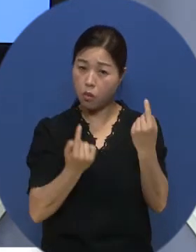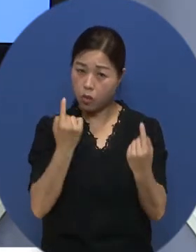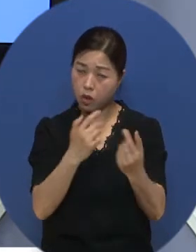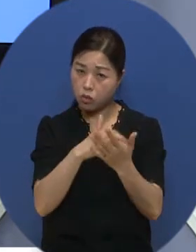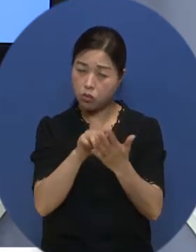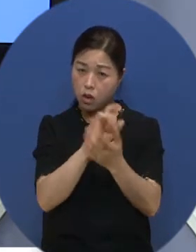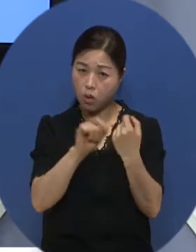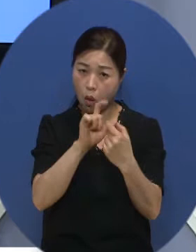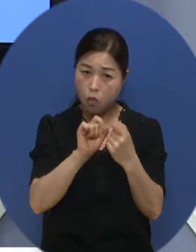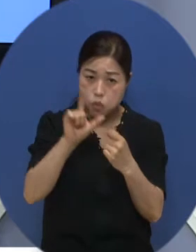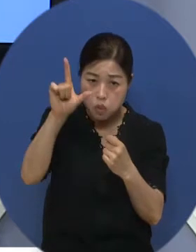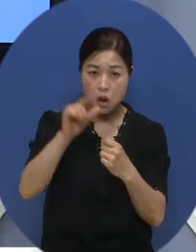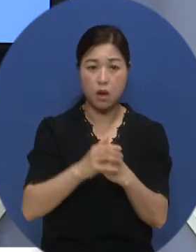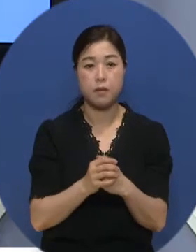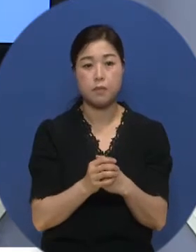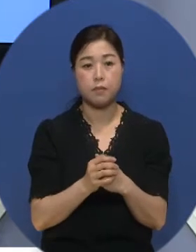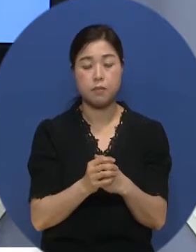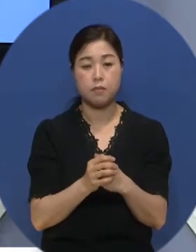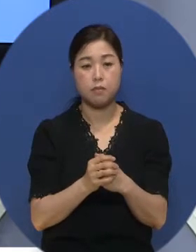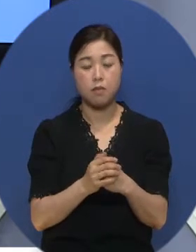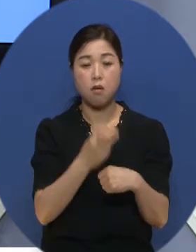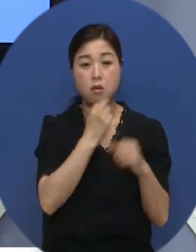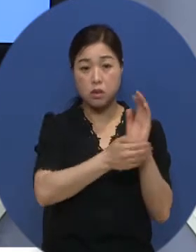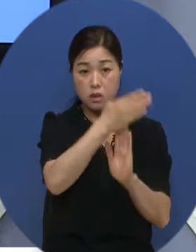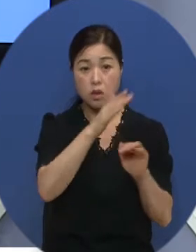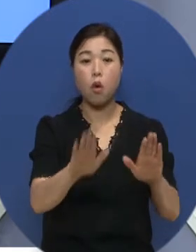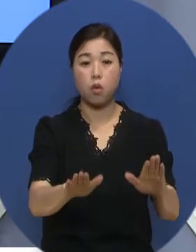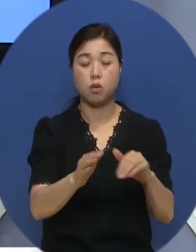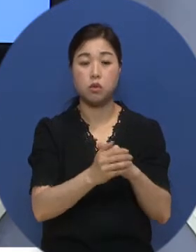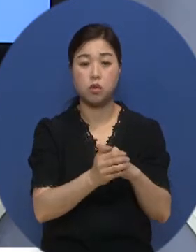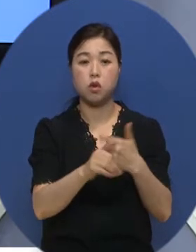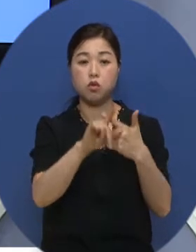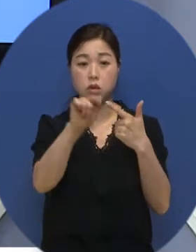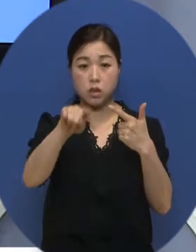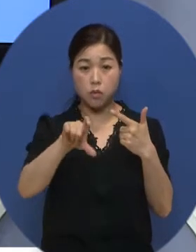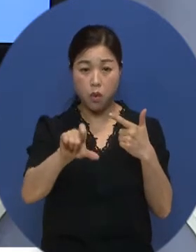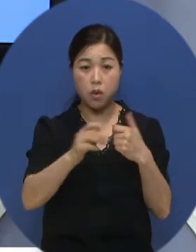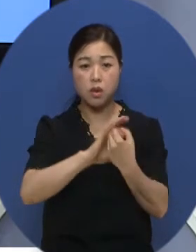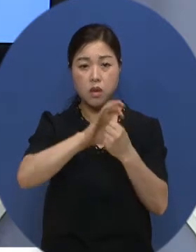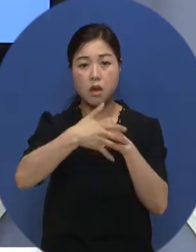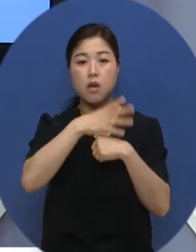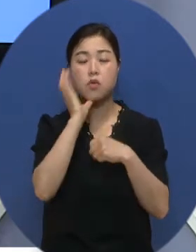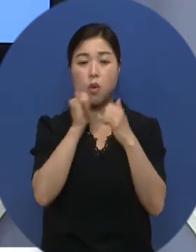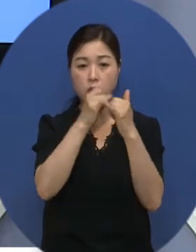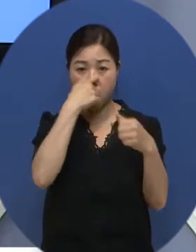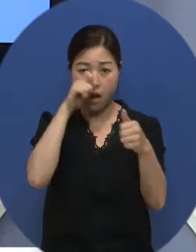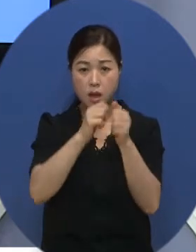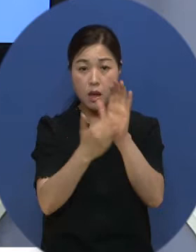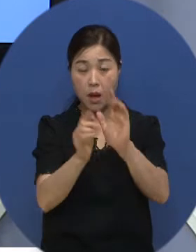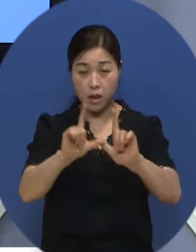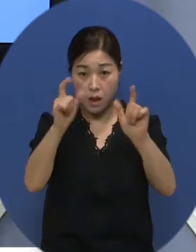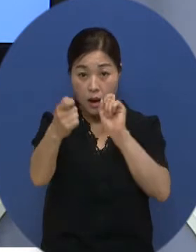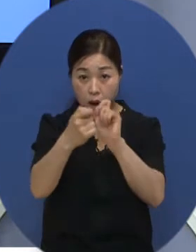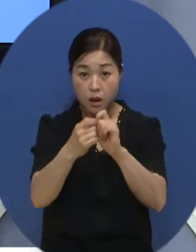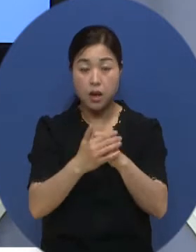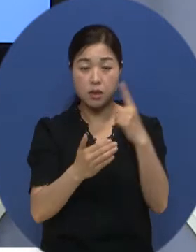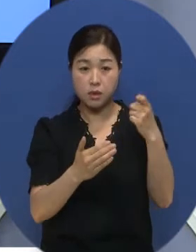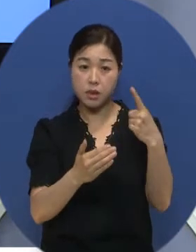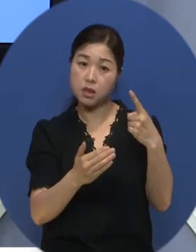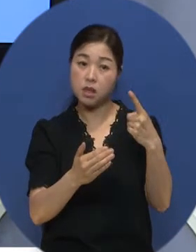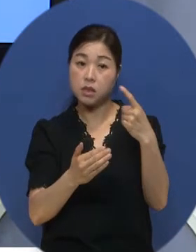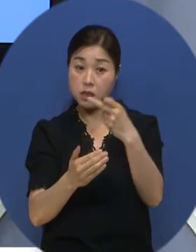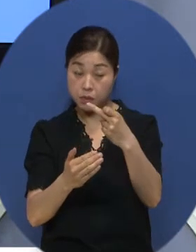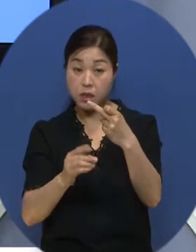전망인데요 한편 시는 오는 15 1인 세계 노인 학대 예방 해 날을 앞두고 11일에 서 12일 시청